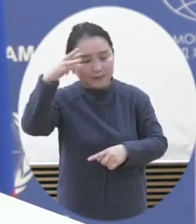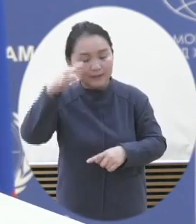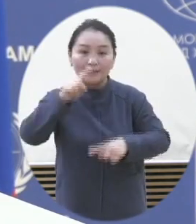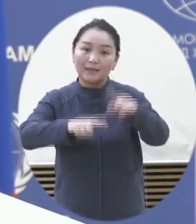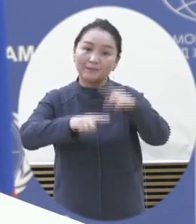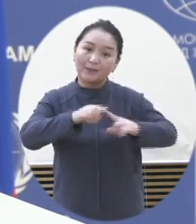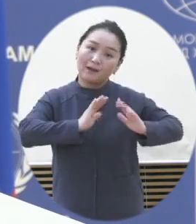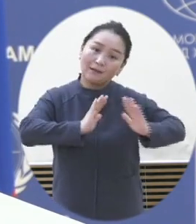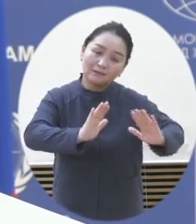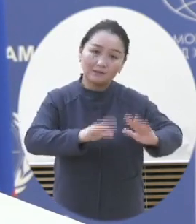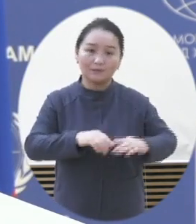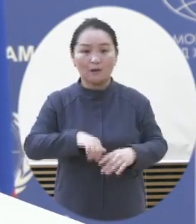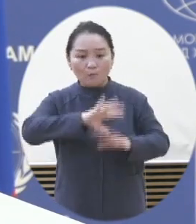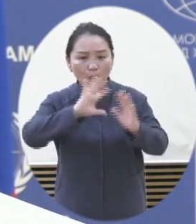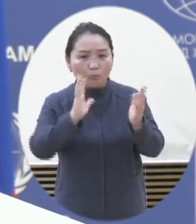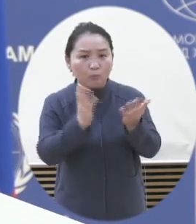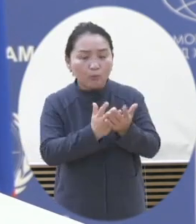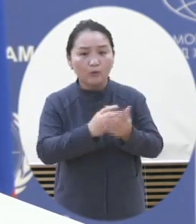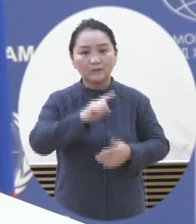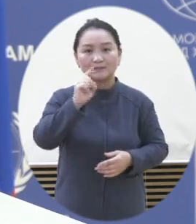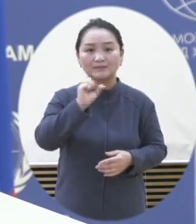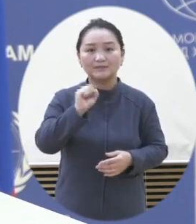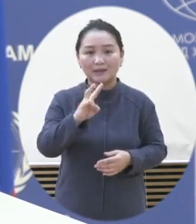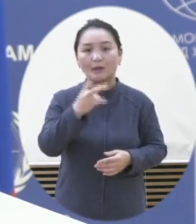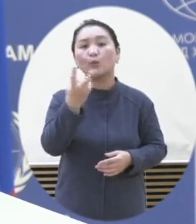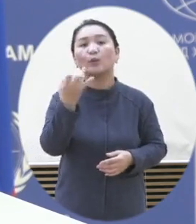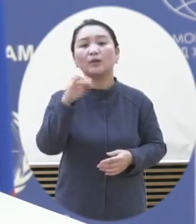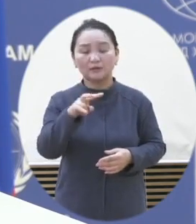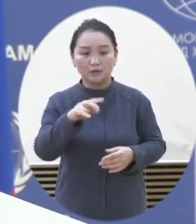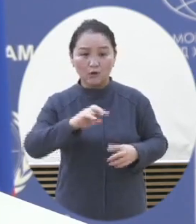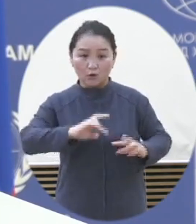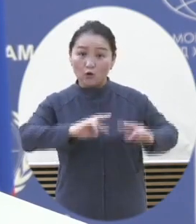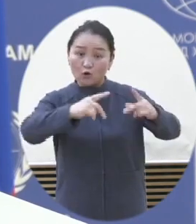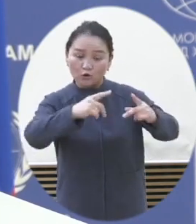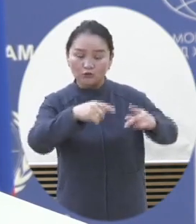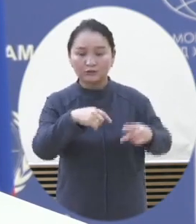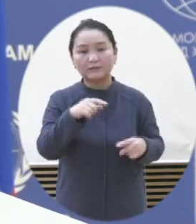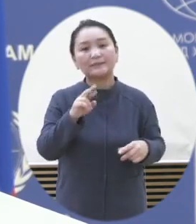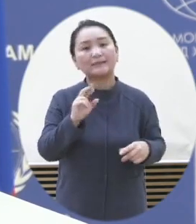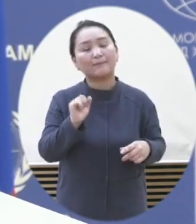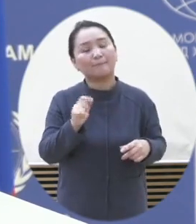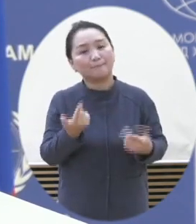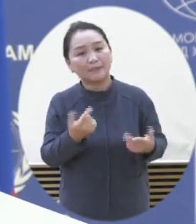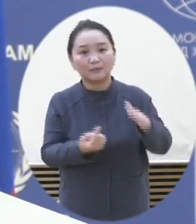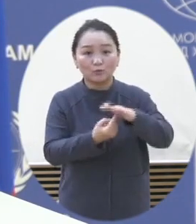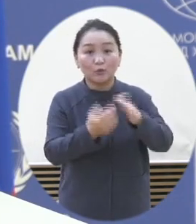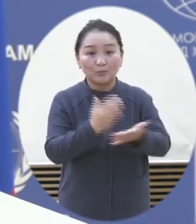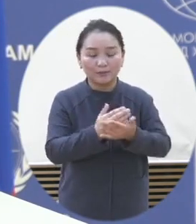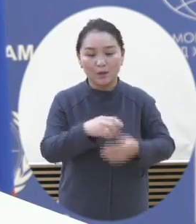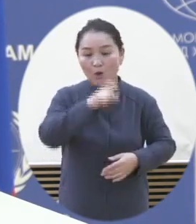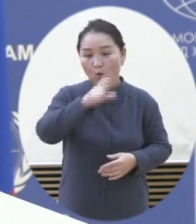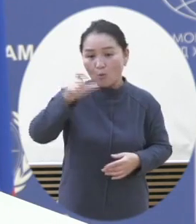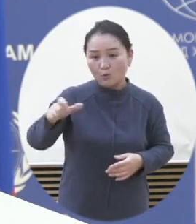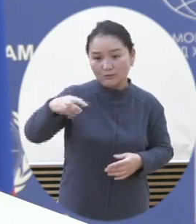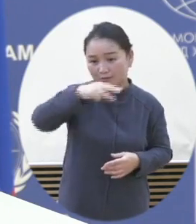За эдгээр нь нийлээд одоо зан үйлээ өөрчлөх одоо тийм чадамжтай байна уу гэдгийг одоо тогтоодог байгаа. За хүн амын мэдлэгийг одоо